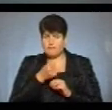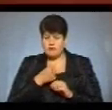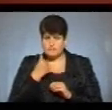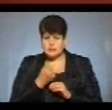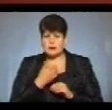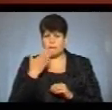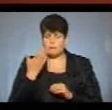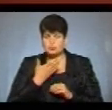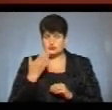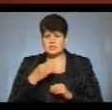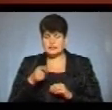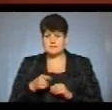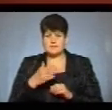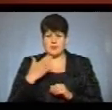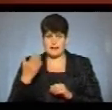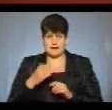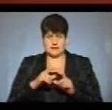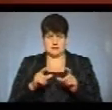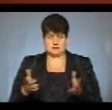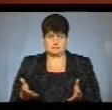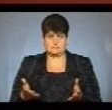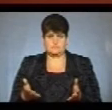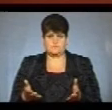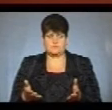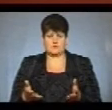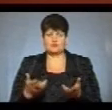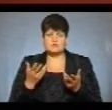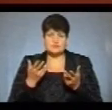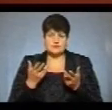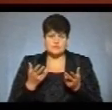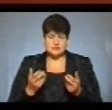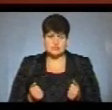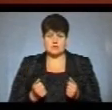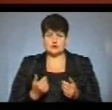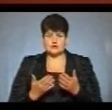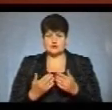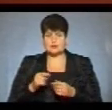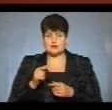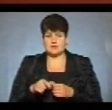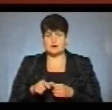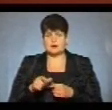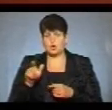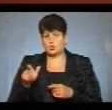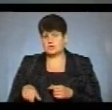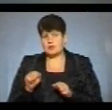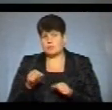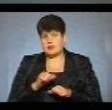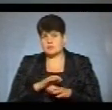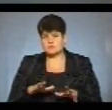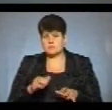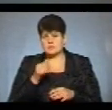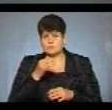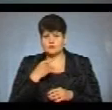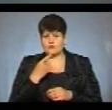4 в рік прочитали їм лекції в школі. Ну, в звичайному мірі, то, якщо така людина може була і не була там, ми не можемо